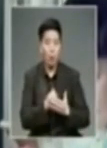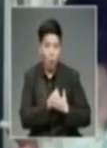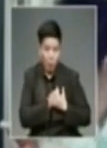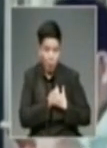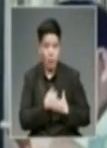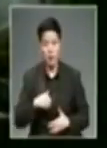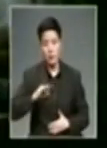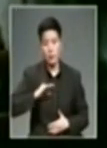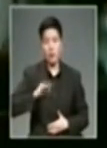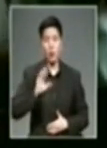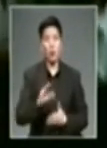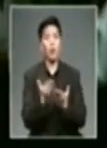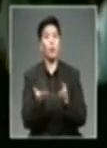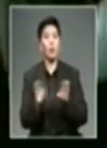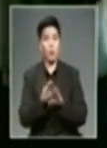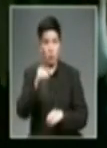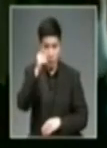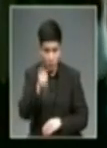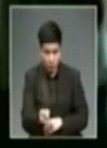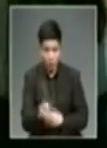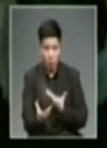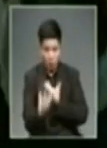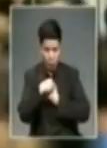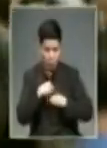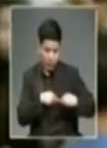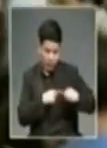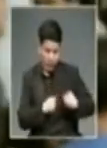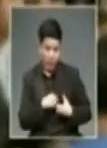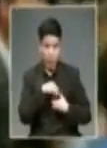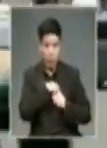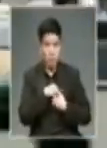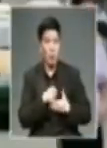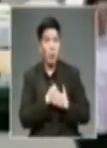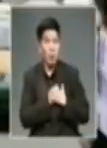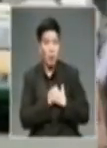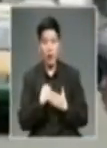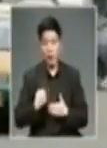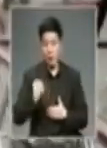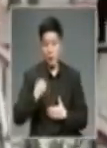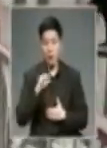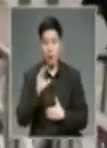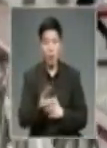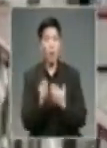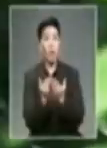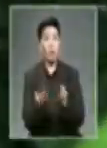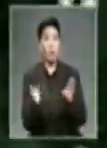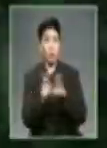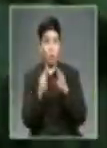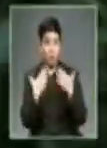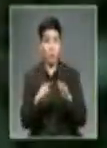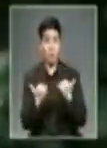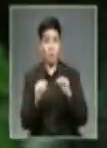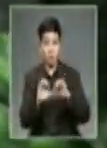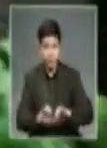ให้กับสมาชิกในครอบครัวโดยตรงนะครับความอบอุ่นทางจิตใจนะครับและสร้างความเข้มแข็งให้กับสังคมโดยอ้อมแล้วรัฐบ